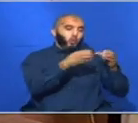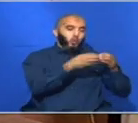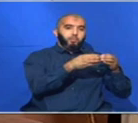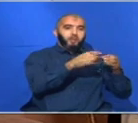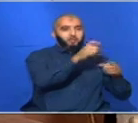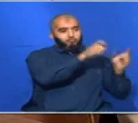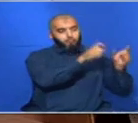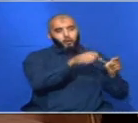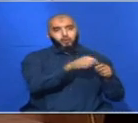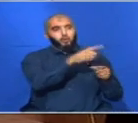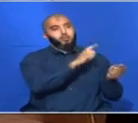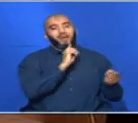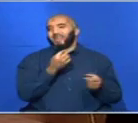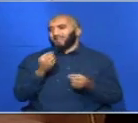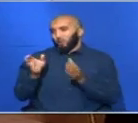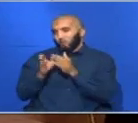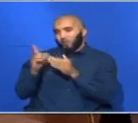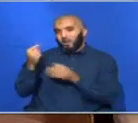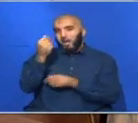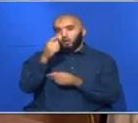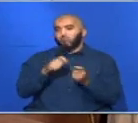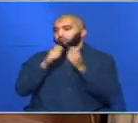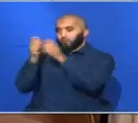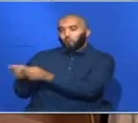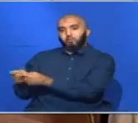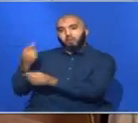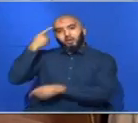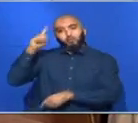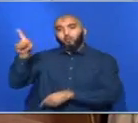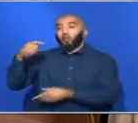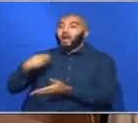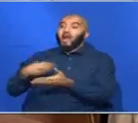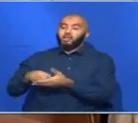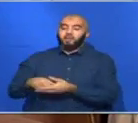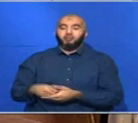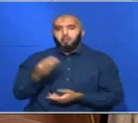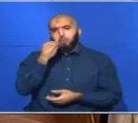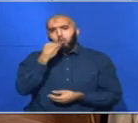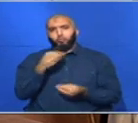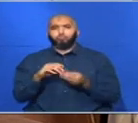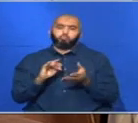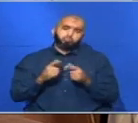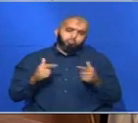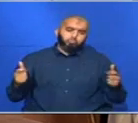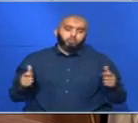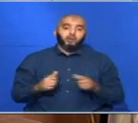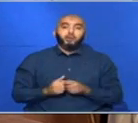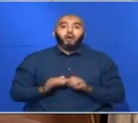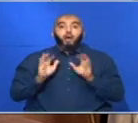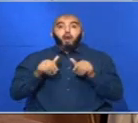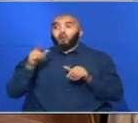الناس فقبل بالمهامه وحدث انه نسي في محفظه خاصه